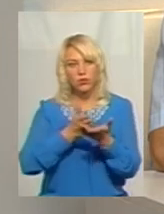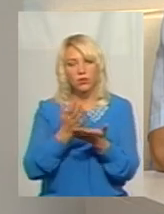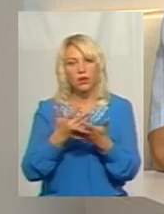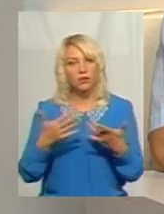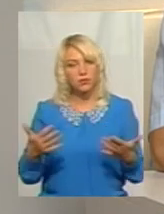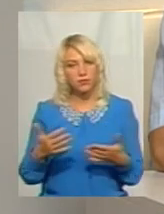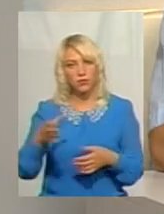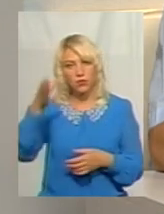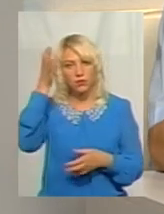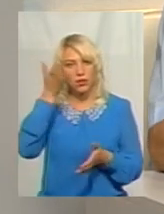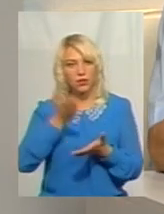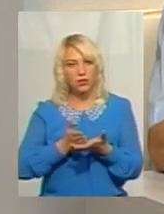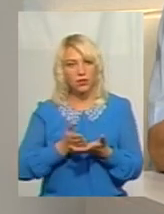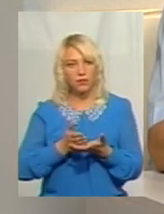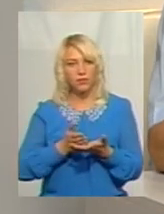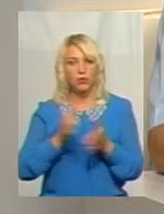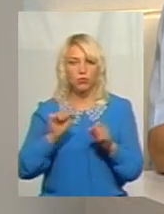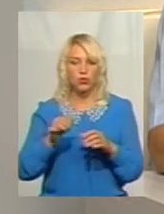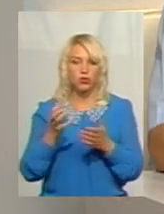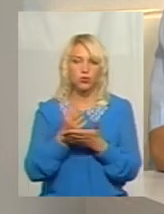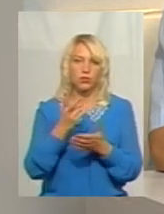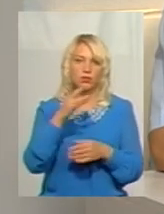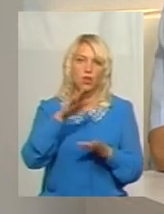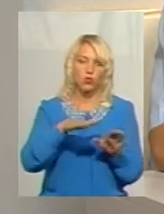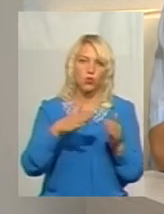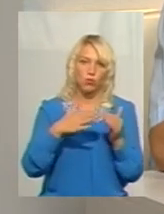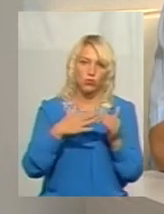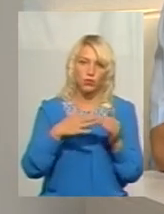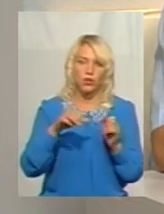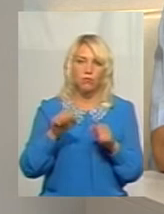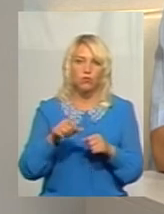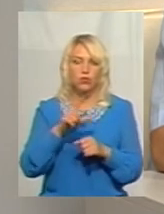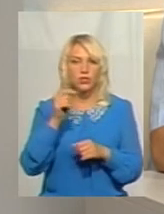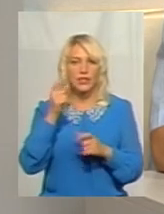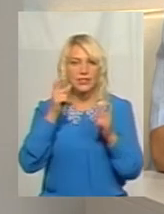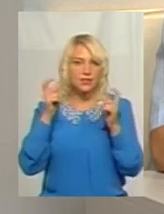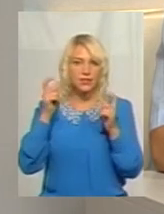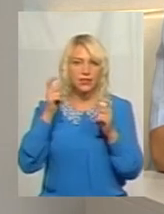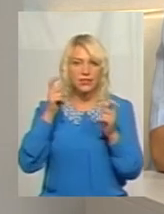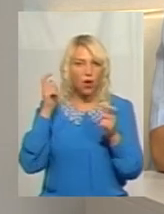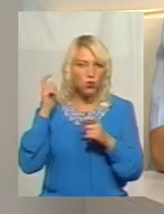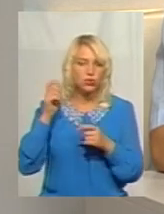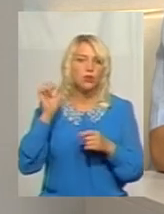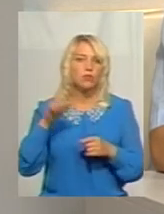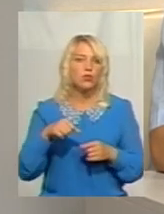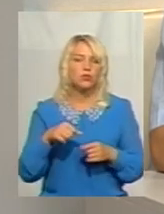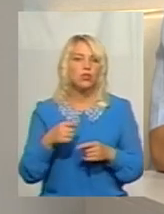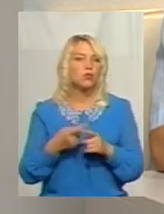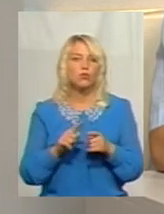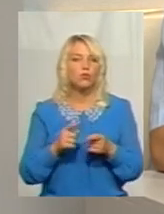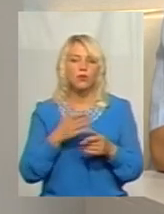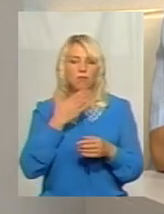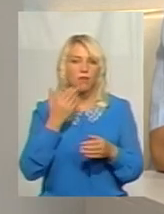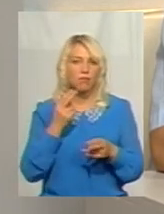різні. Освіта є, може здобуватися на дому, освіта може здобуватися заочно. Через те ми не